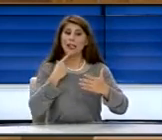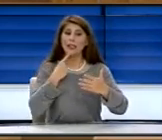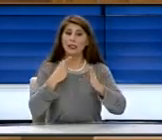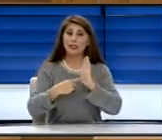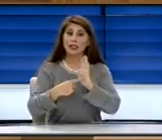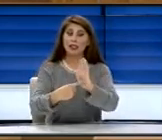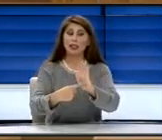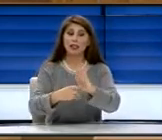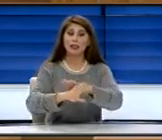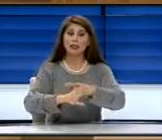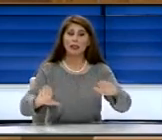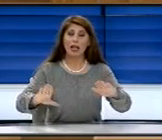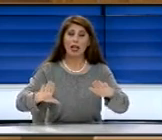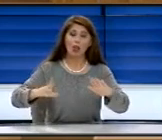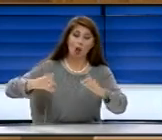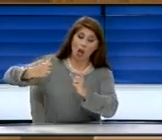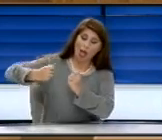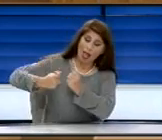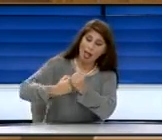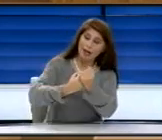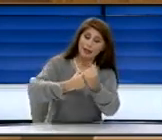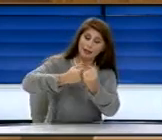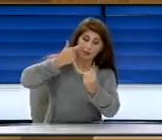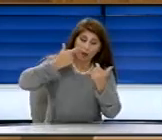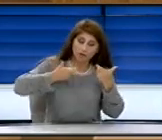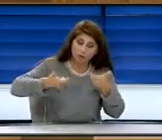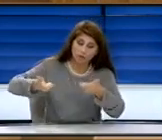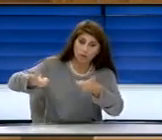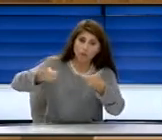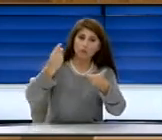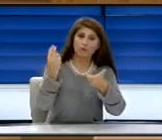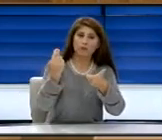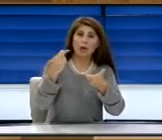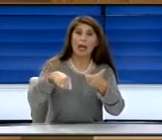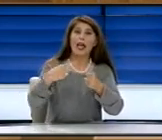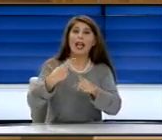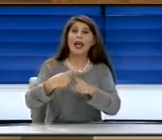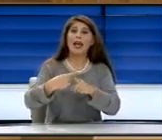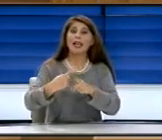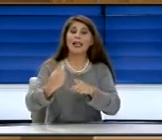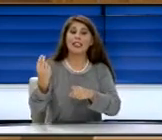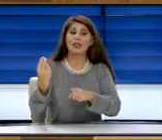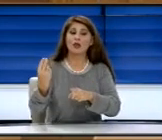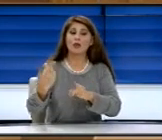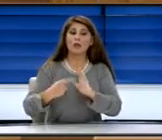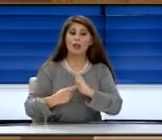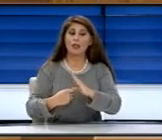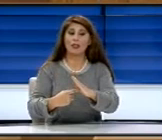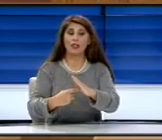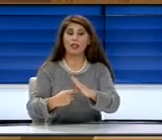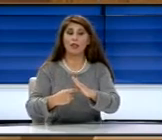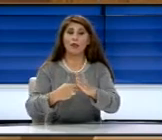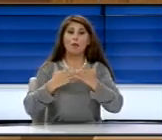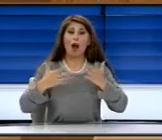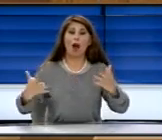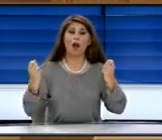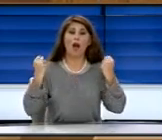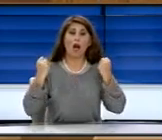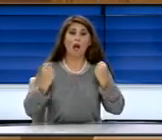της ενισχυμένης εποπτείας, ότι η ελληνική οικονομία επιδεικνύει μεγάλες αντοχές